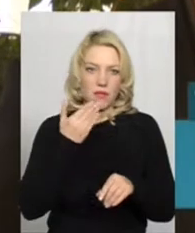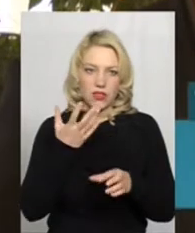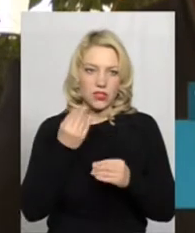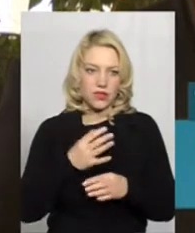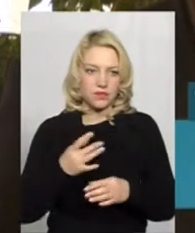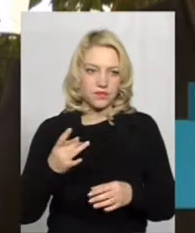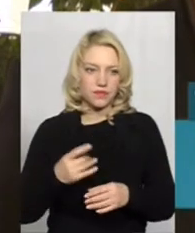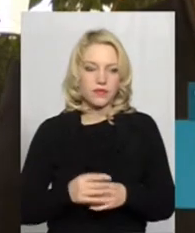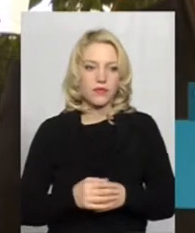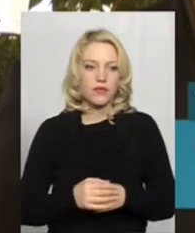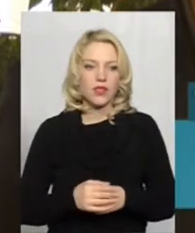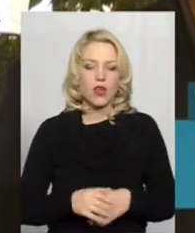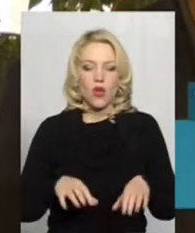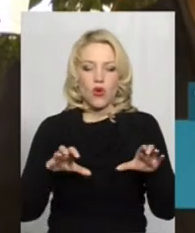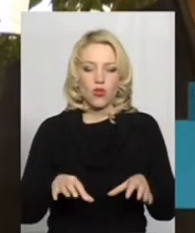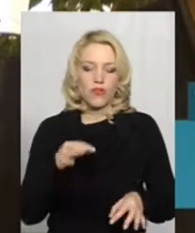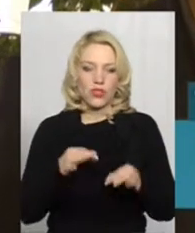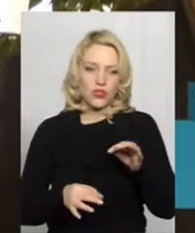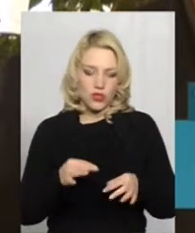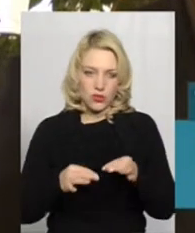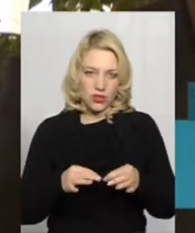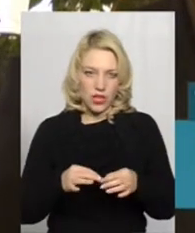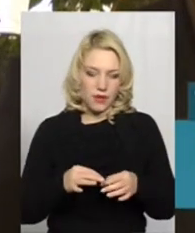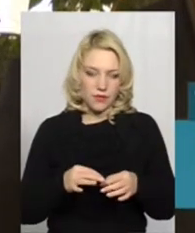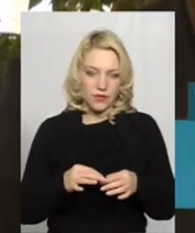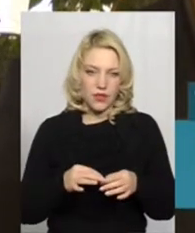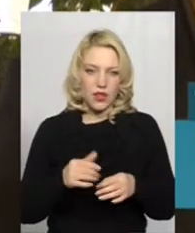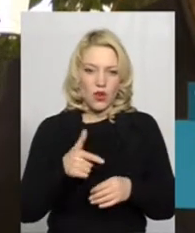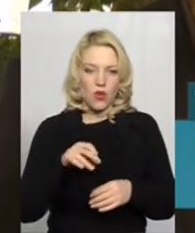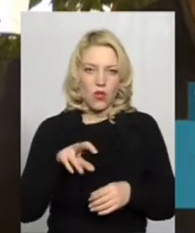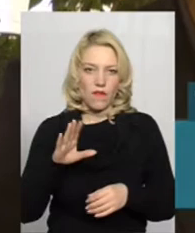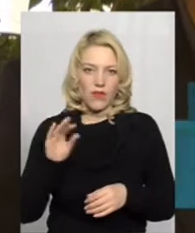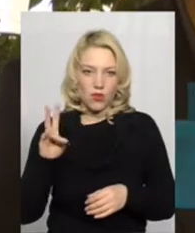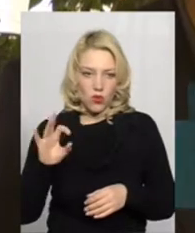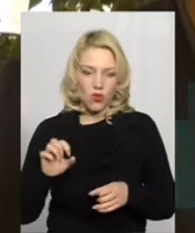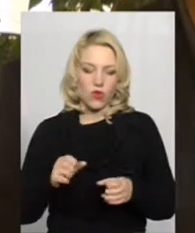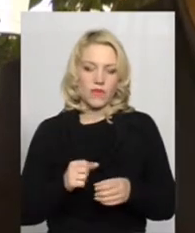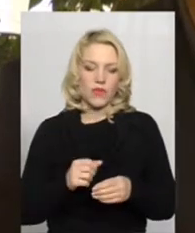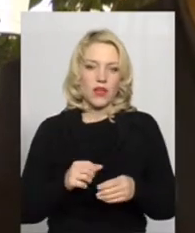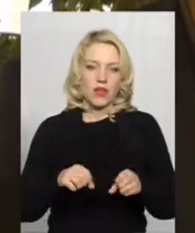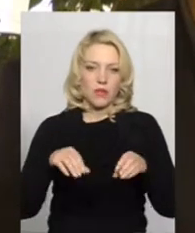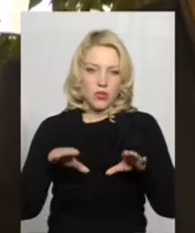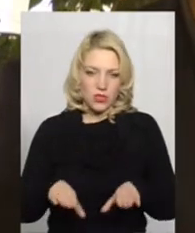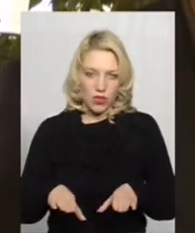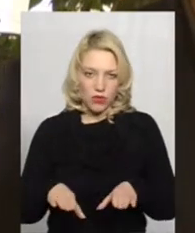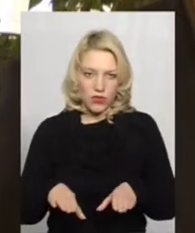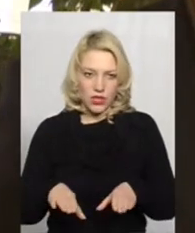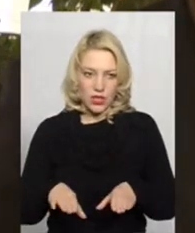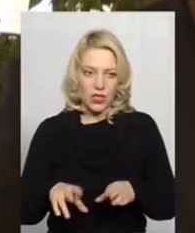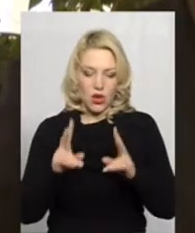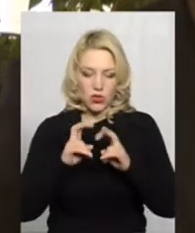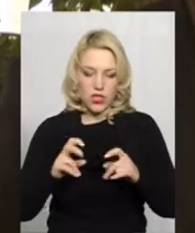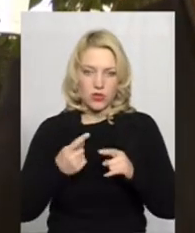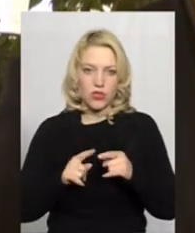суддя Гавриленко Оксана Миколаївна, яка є суддя нашого суду, винесла постанову, розглянувши дану справу, відповідно до